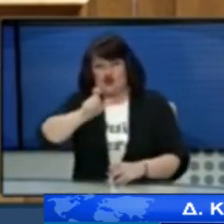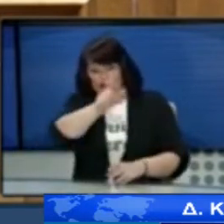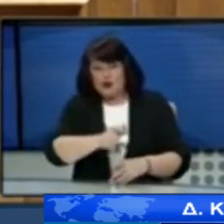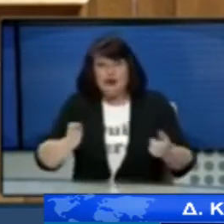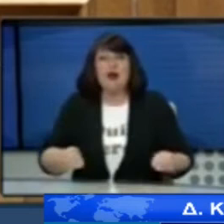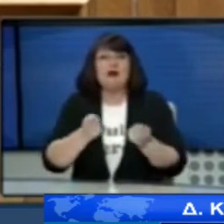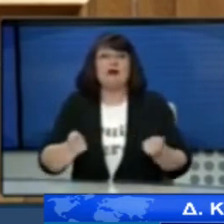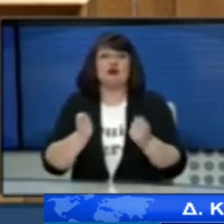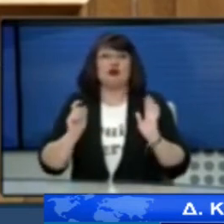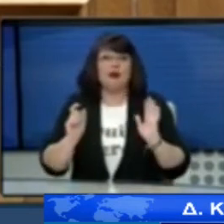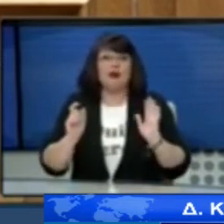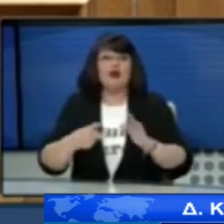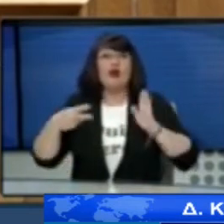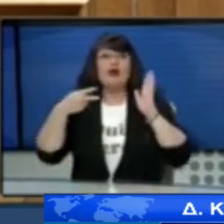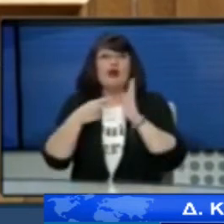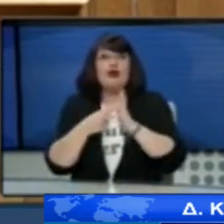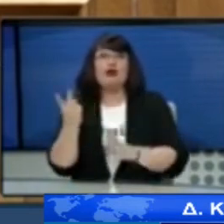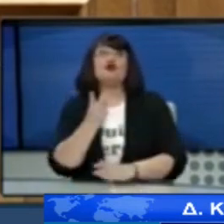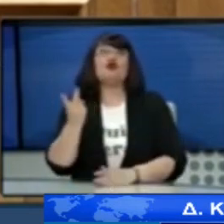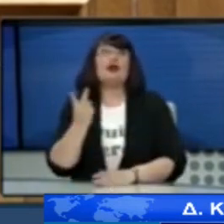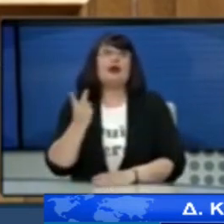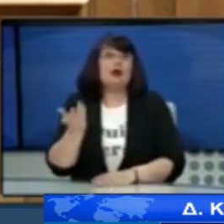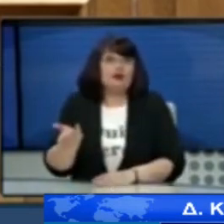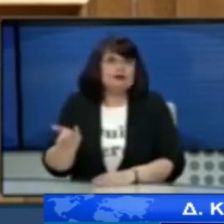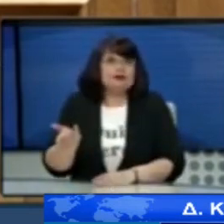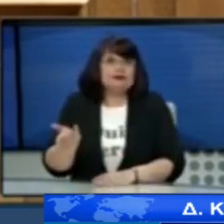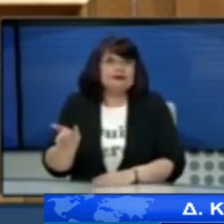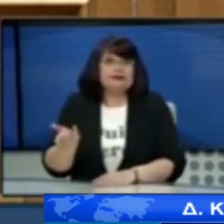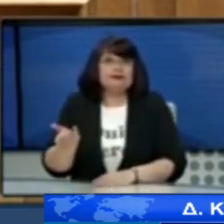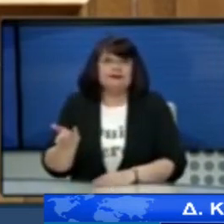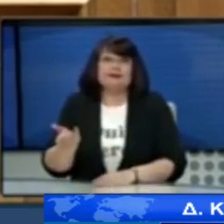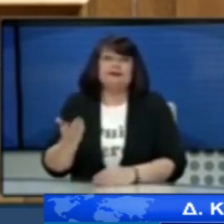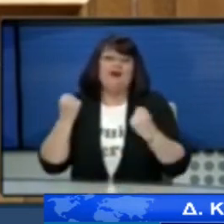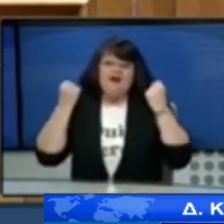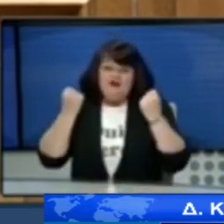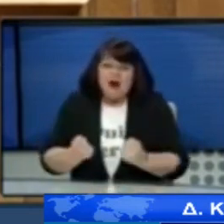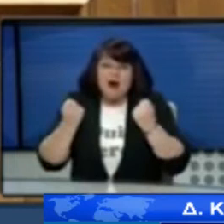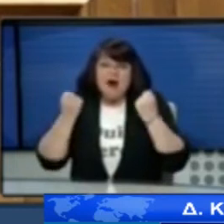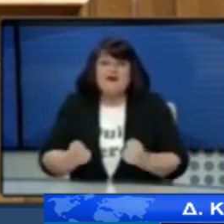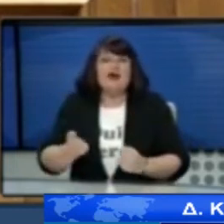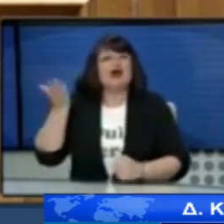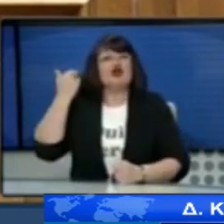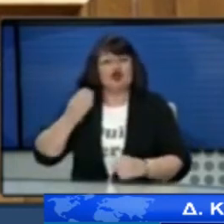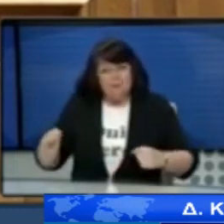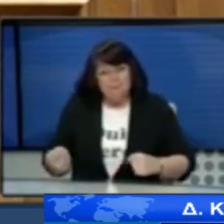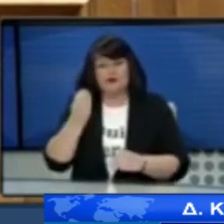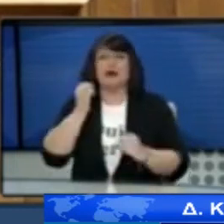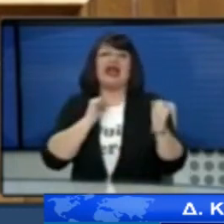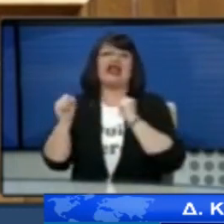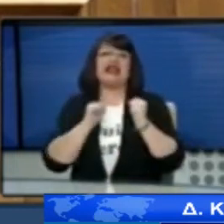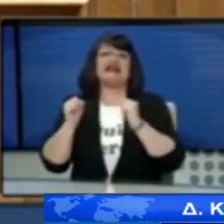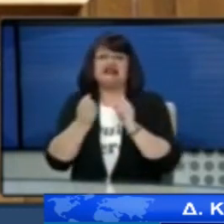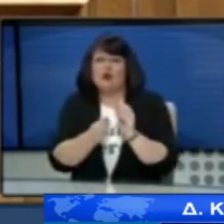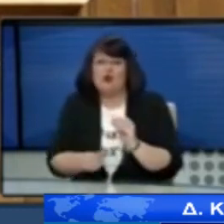εργαζομένων. Είμαστε στο 2022 και πάνω στα βάρη εκείνης της κρίσης έχουν